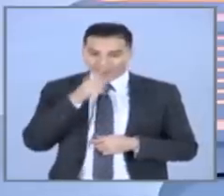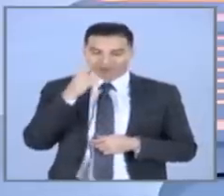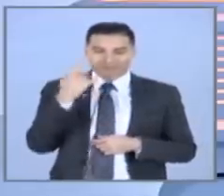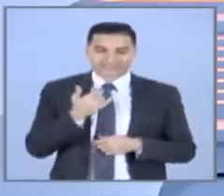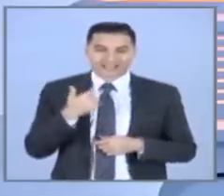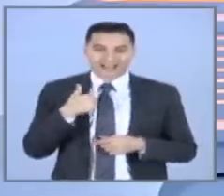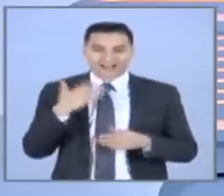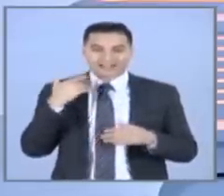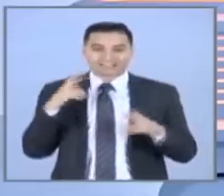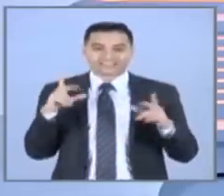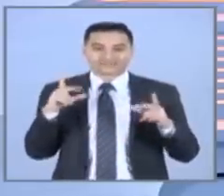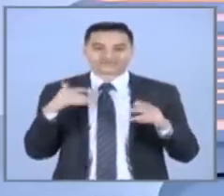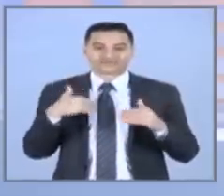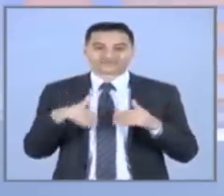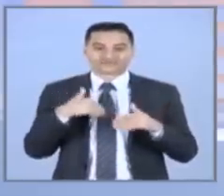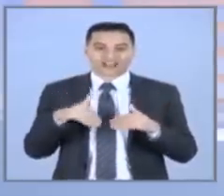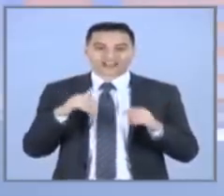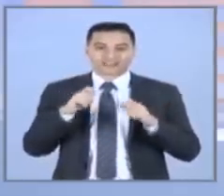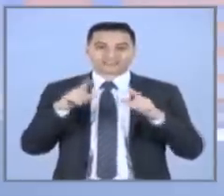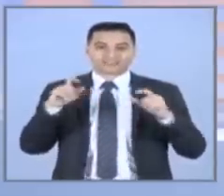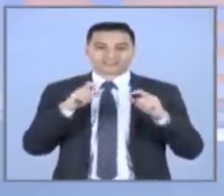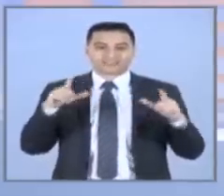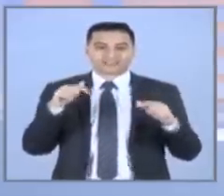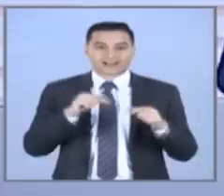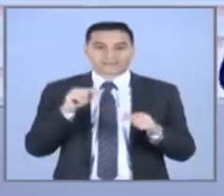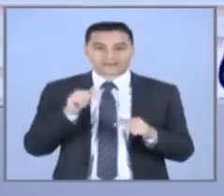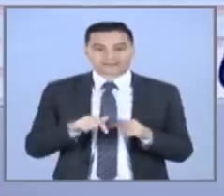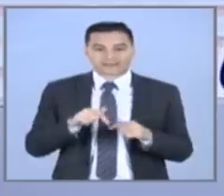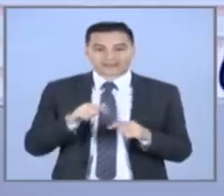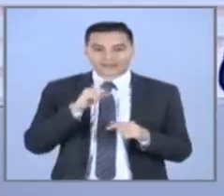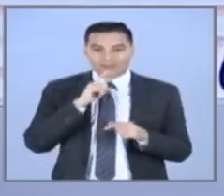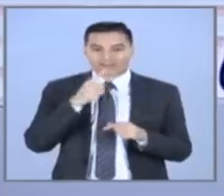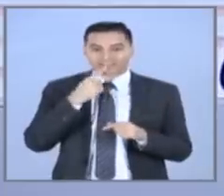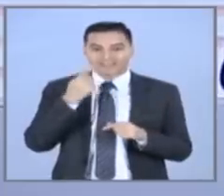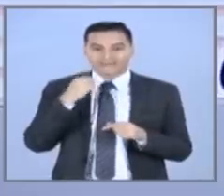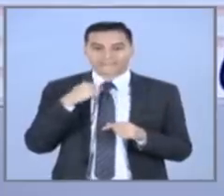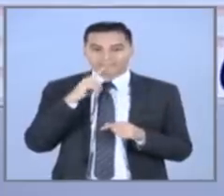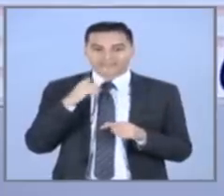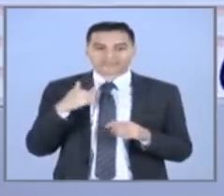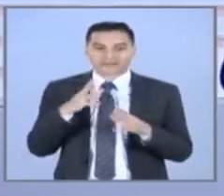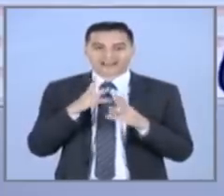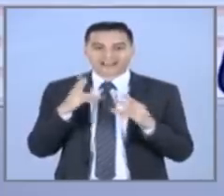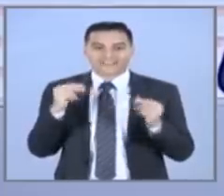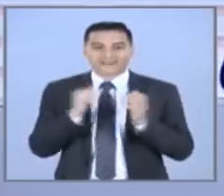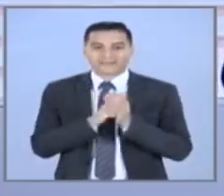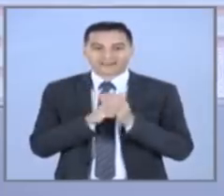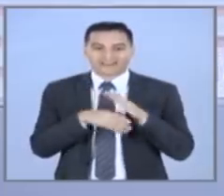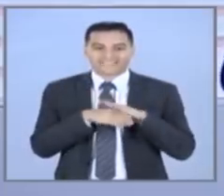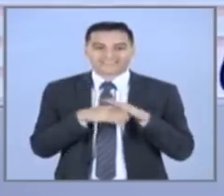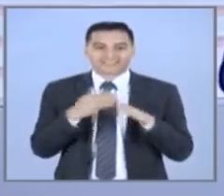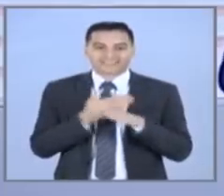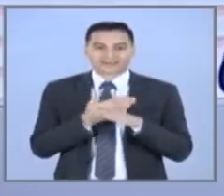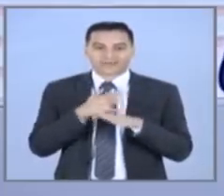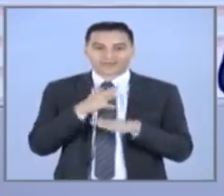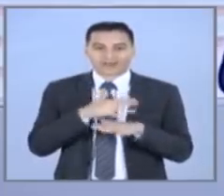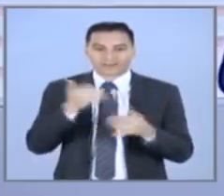كان في شاشات في الشارع للحلقه دي فعلا. والله، بس احنا اختفينا في البيت عشان احنا كله